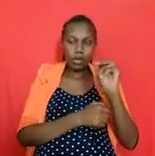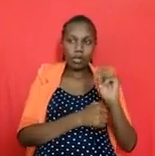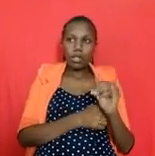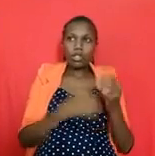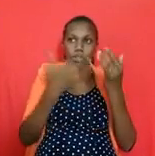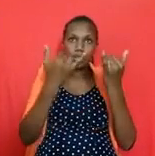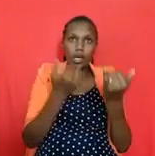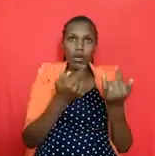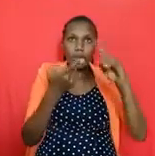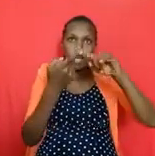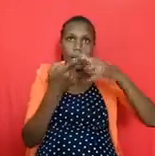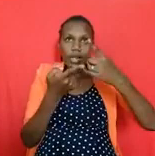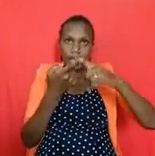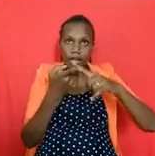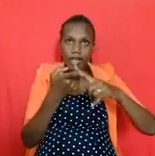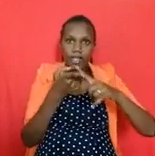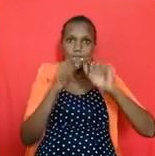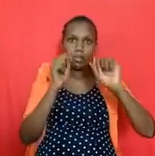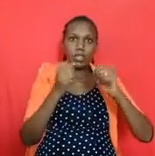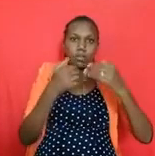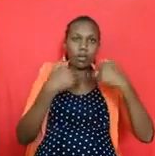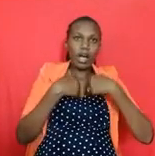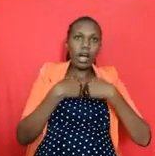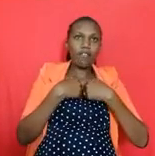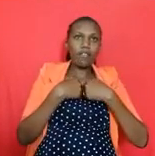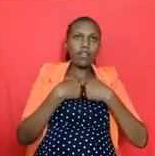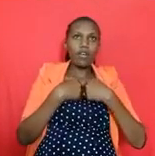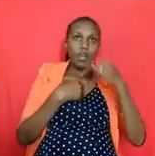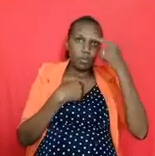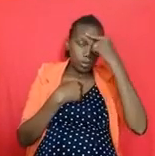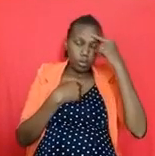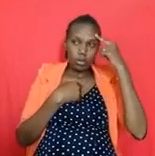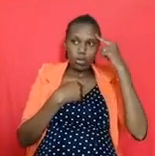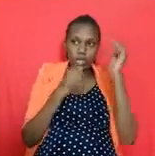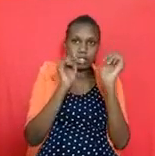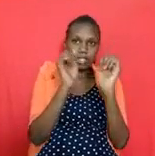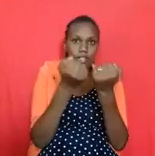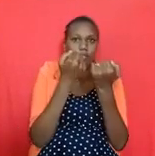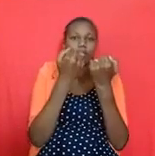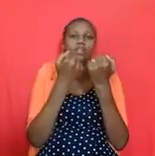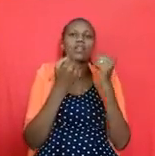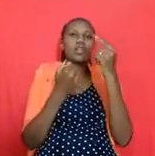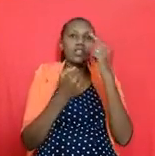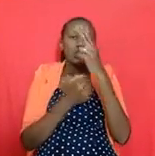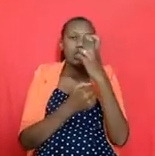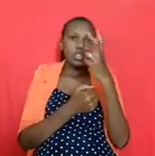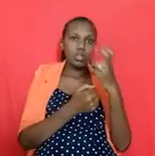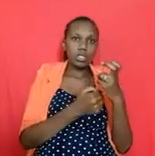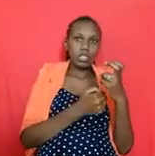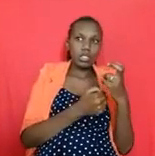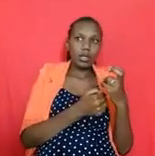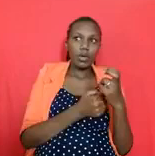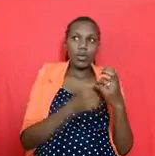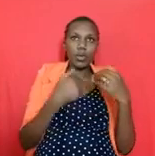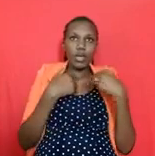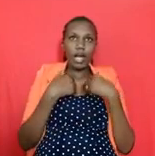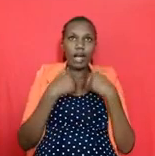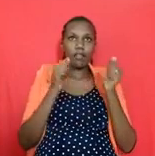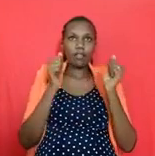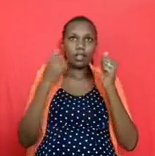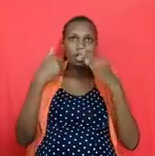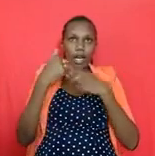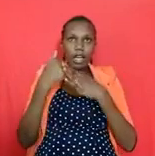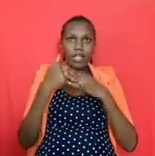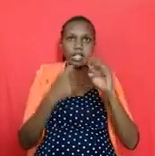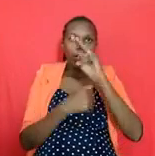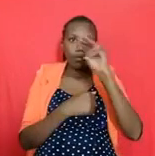koguo riu tungirathii hakuhi milioni ikumi na inya no turoiga turahumukire 2020 twikire milioni kenda